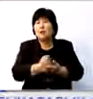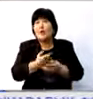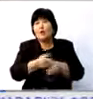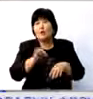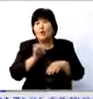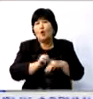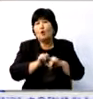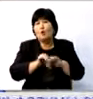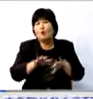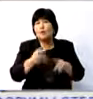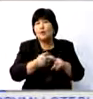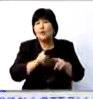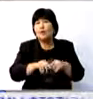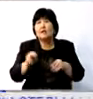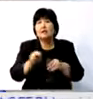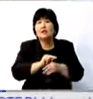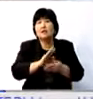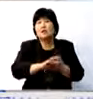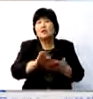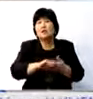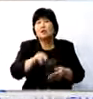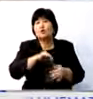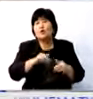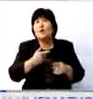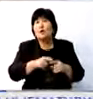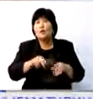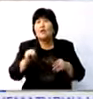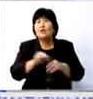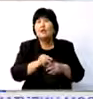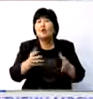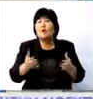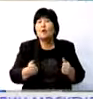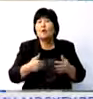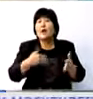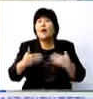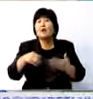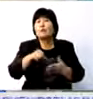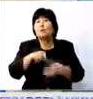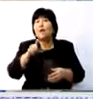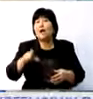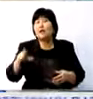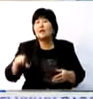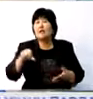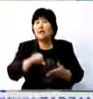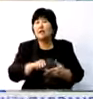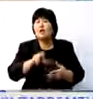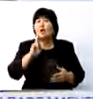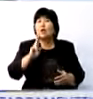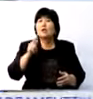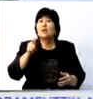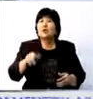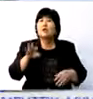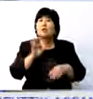ауру ошағында санитарлық залалсыздандыру жұмыстары жүргізілуде. Ал ем алушымен қарым қатынаста болған адамдардың арасында конго